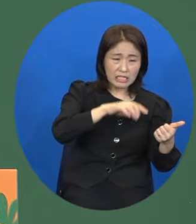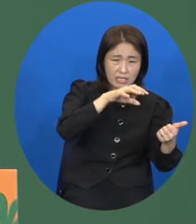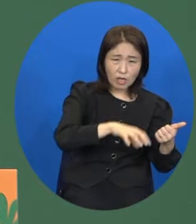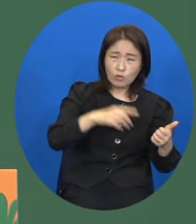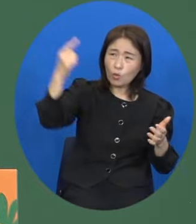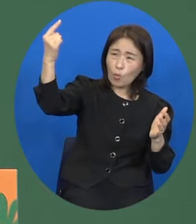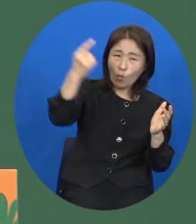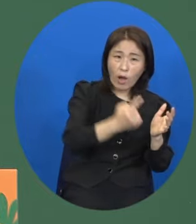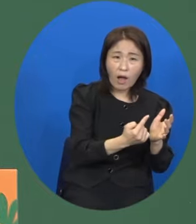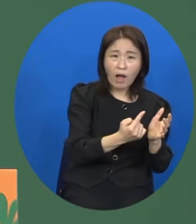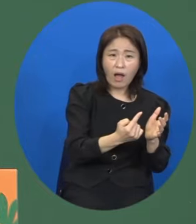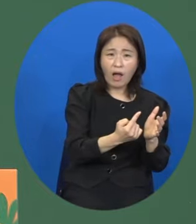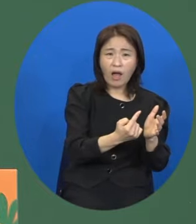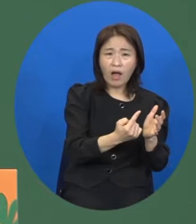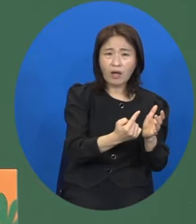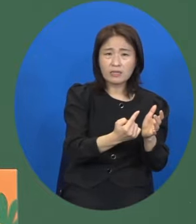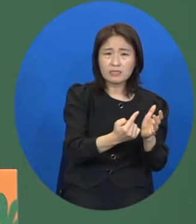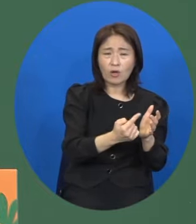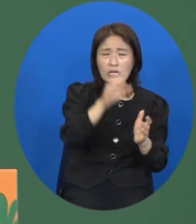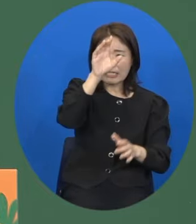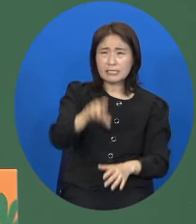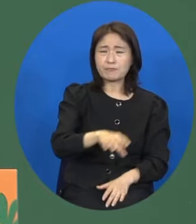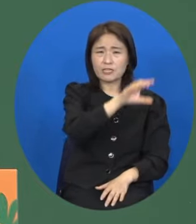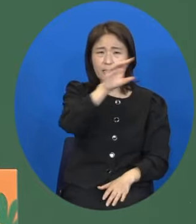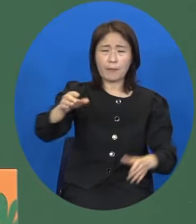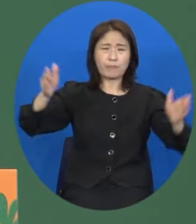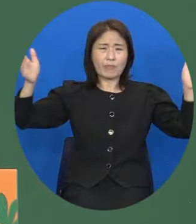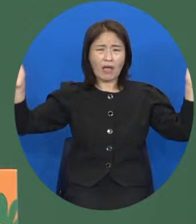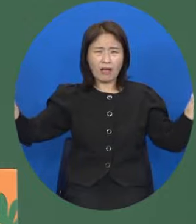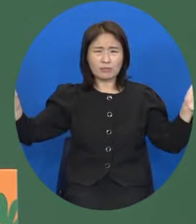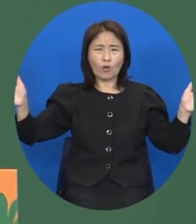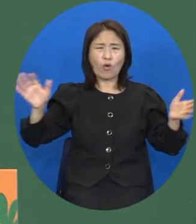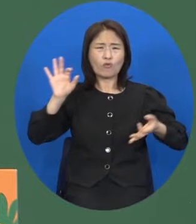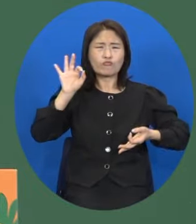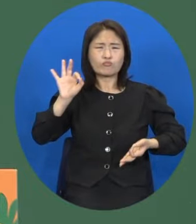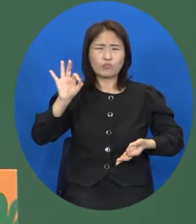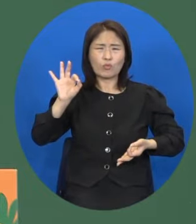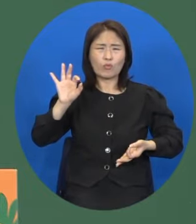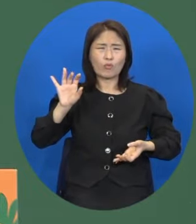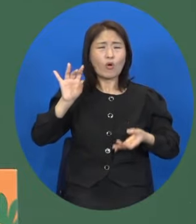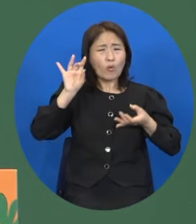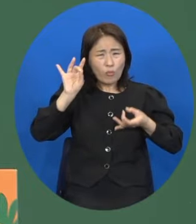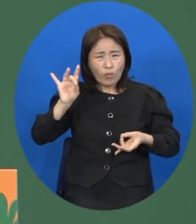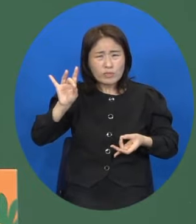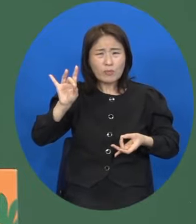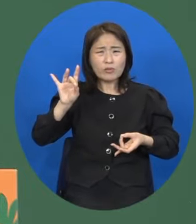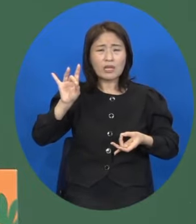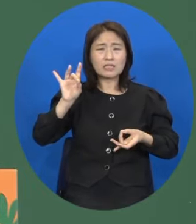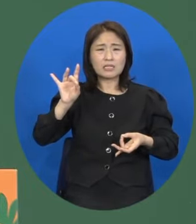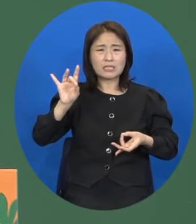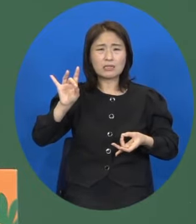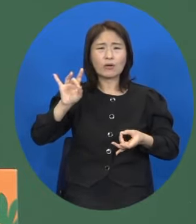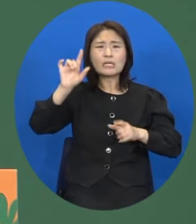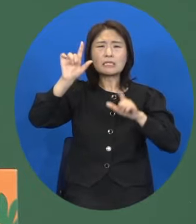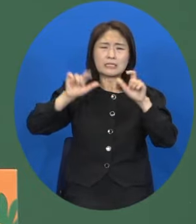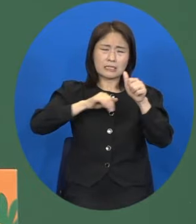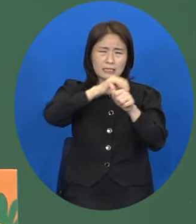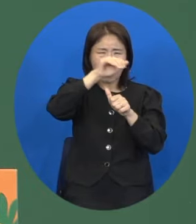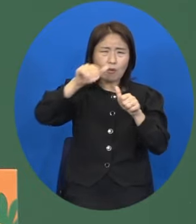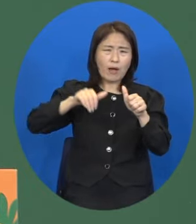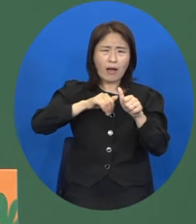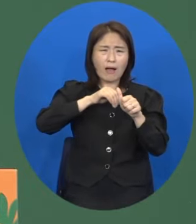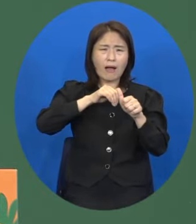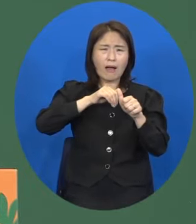옴짝달짝할 수 없는 상태가 되었습니다. 메인바되어서 누군가의 도움 없이는 풀릴 수 없는 스스로